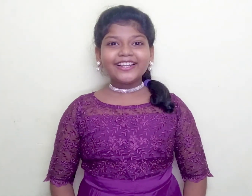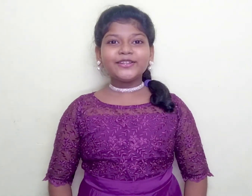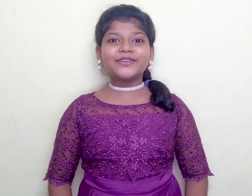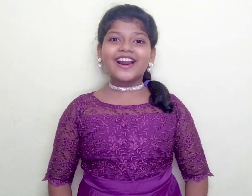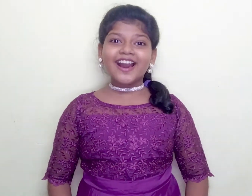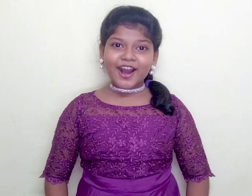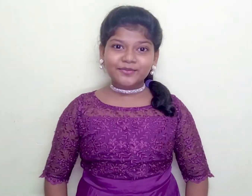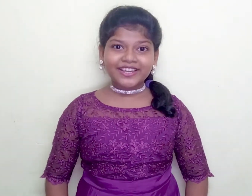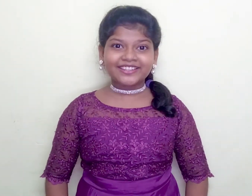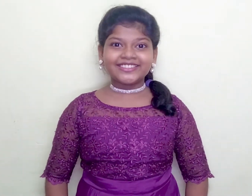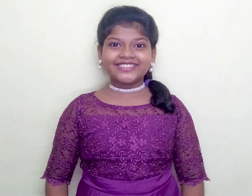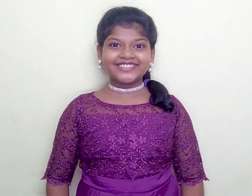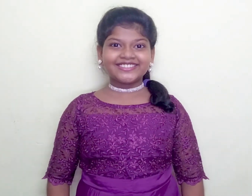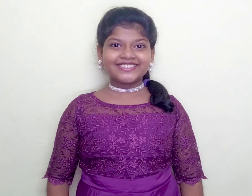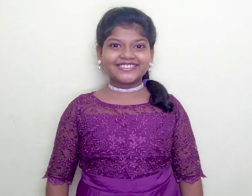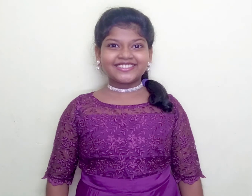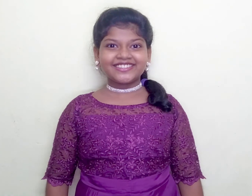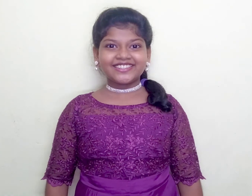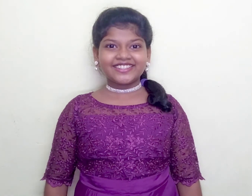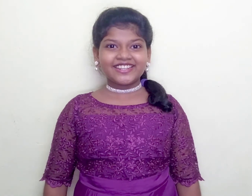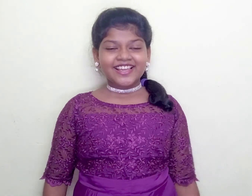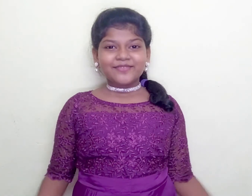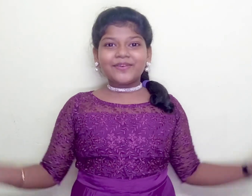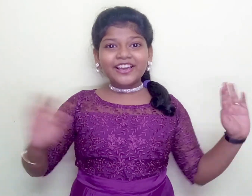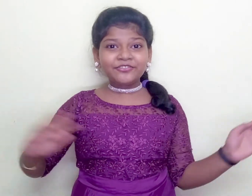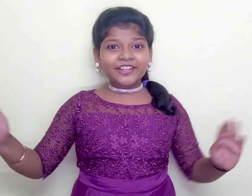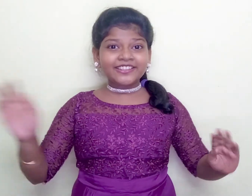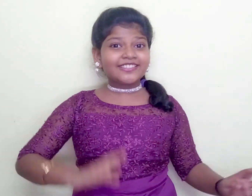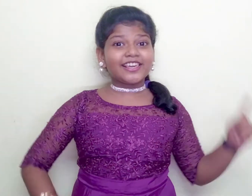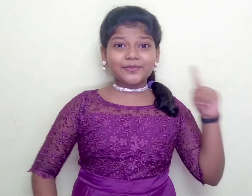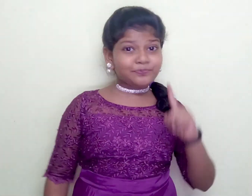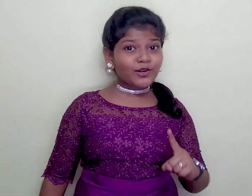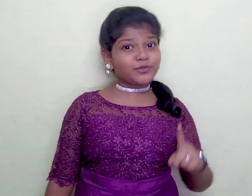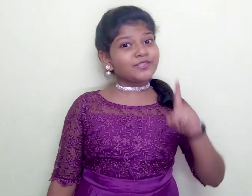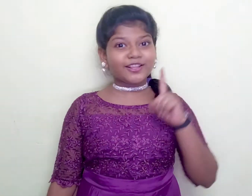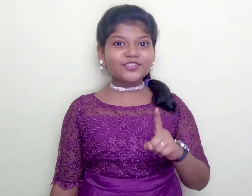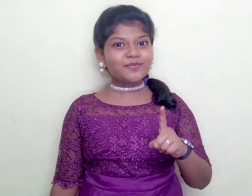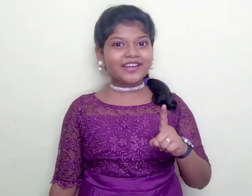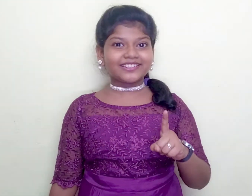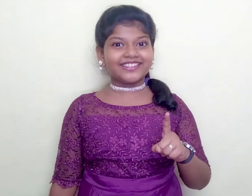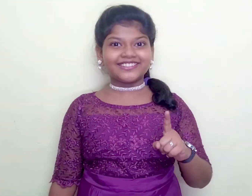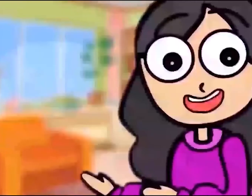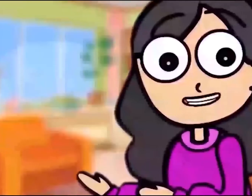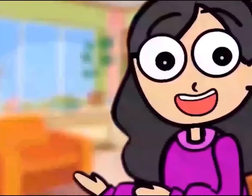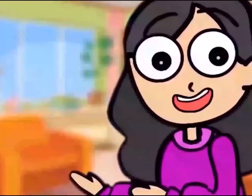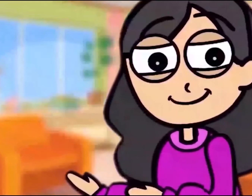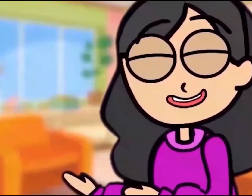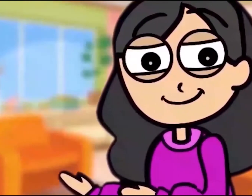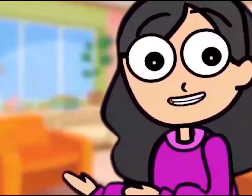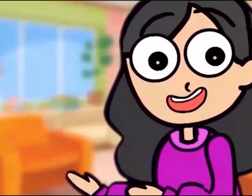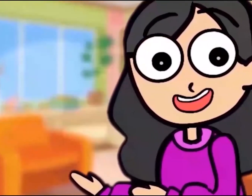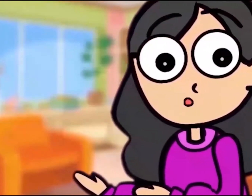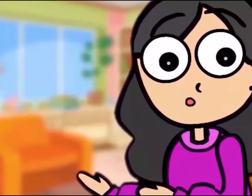Alleluia Amen My Friends! எப்புவுதுசமாருங்கள் இப்போ